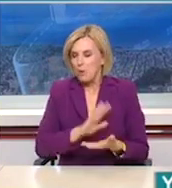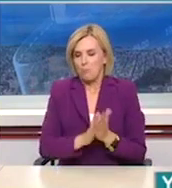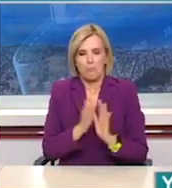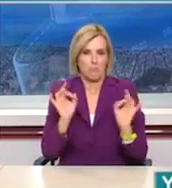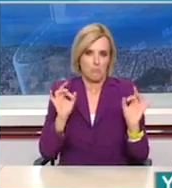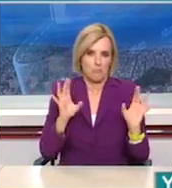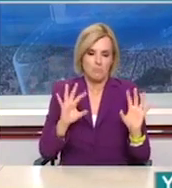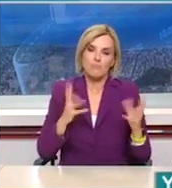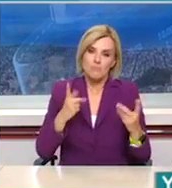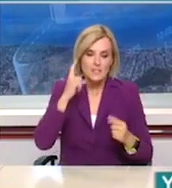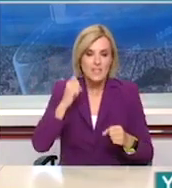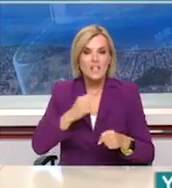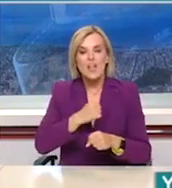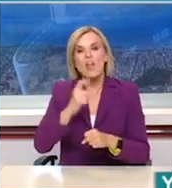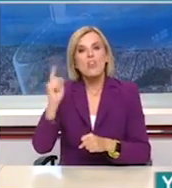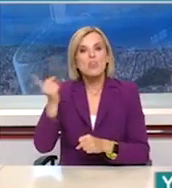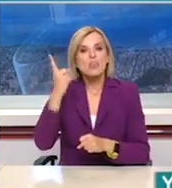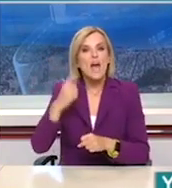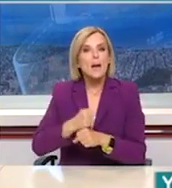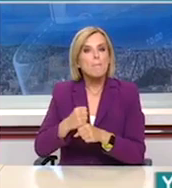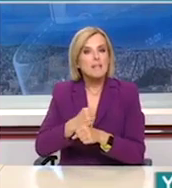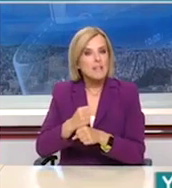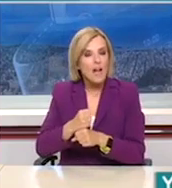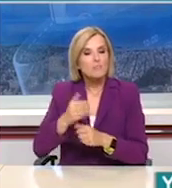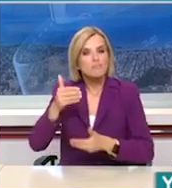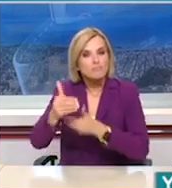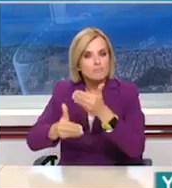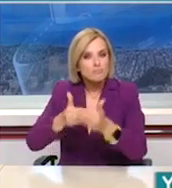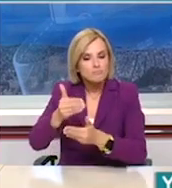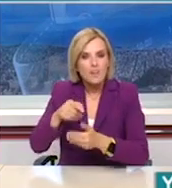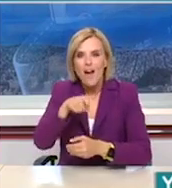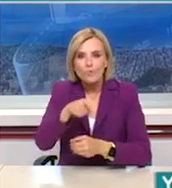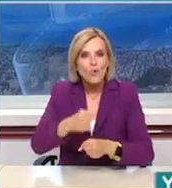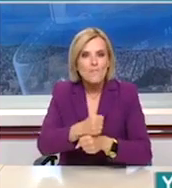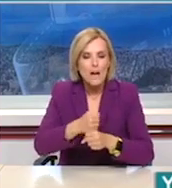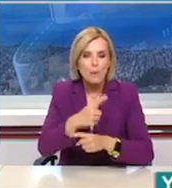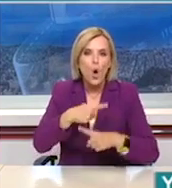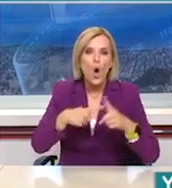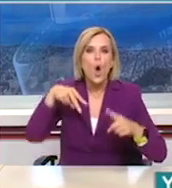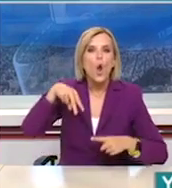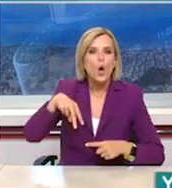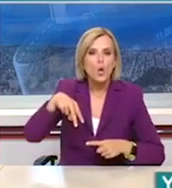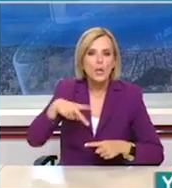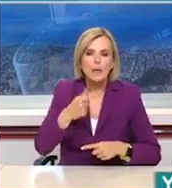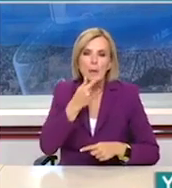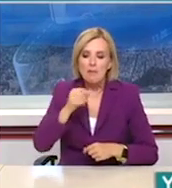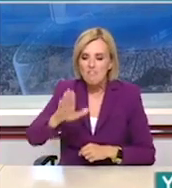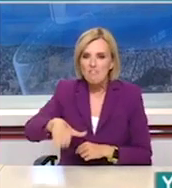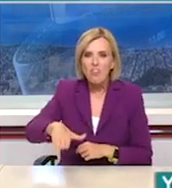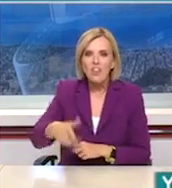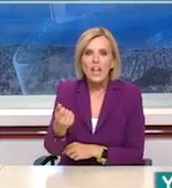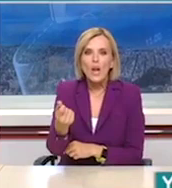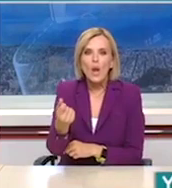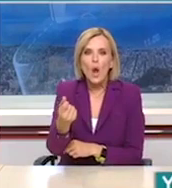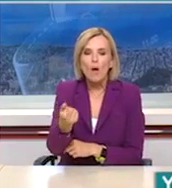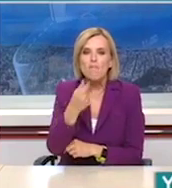εξελίσσεται. Η χλωροκίνη είναι φτηνό φάρμακο. Ένα φάρμακο που μπορεί να το πάρει κανείς από το στόμα. Γι' αυτό προκρίθηκε από τις περισσότερες χώρες του κόσμου χωρίς